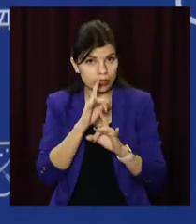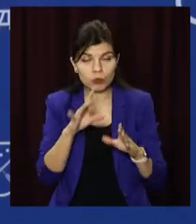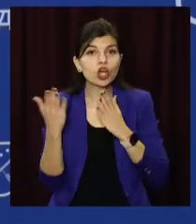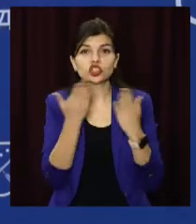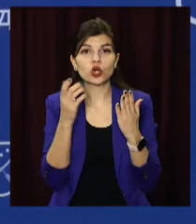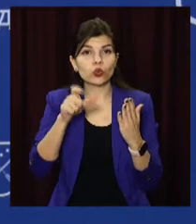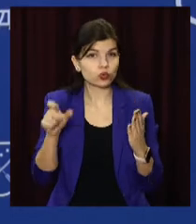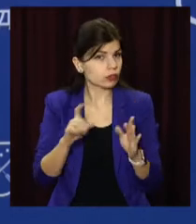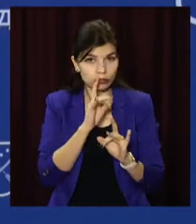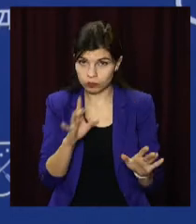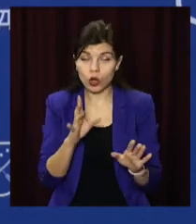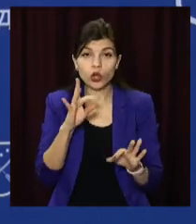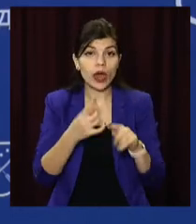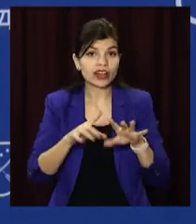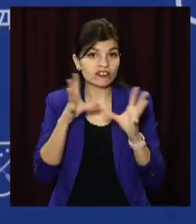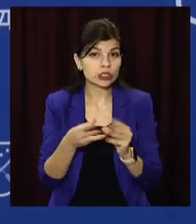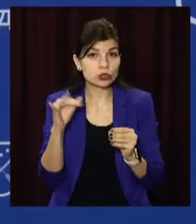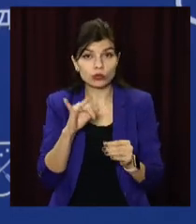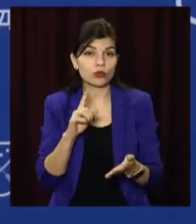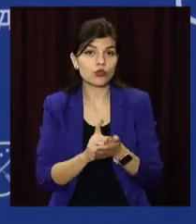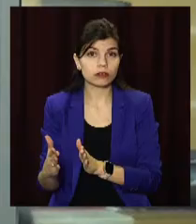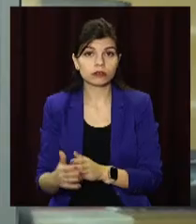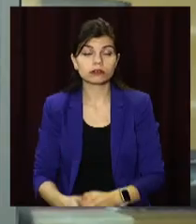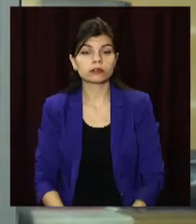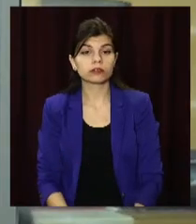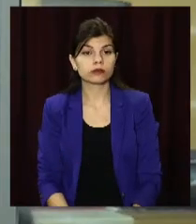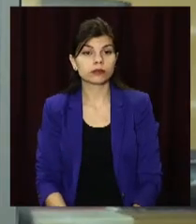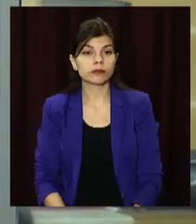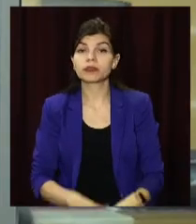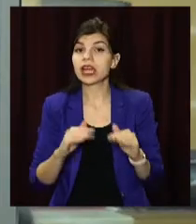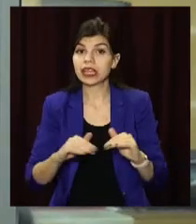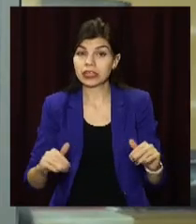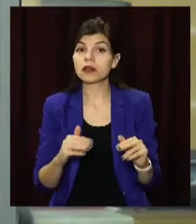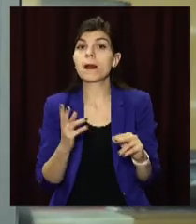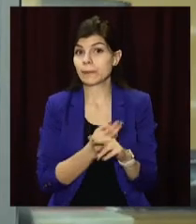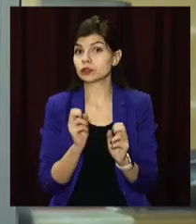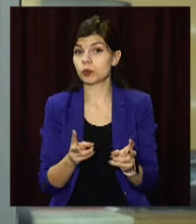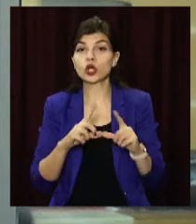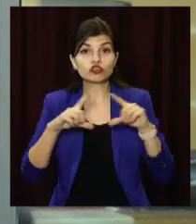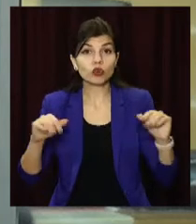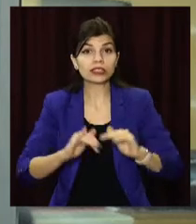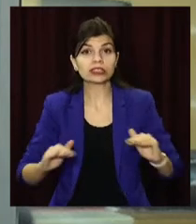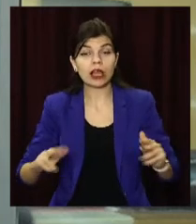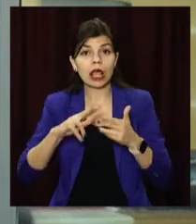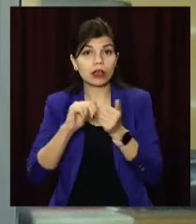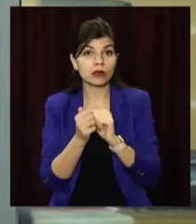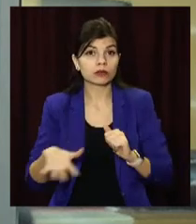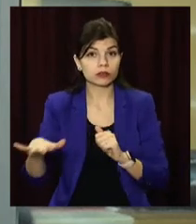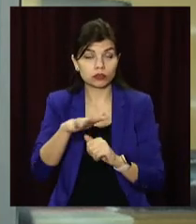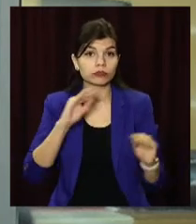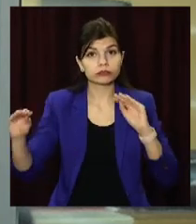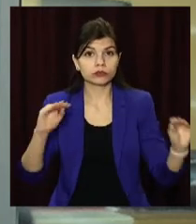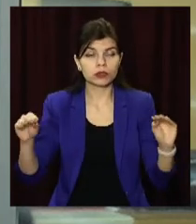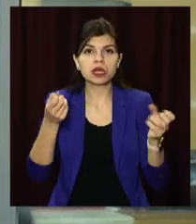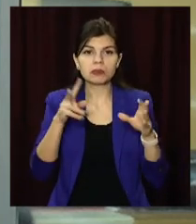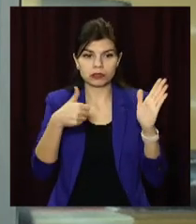читатели. Но эта вся история должна быть упорядочена. Діти у безпеці. Школи та дитсадки Кам'янського оснащують